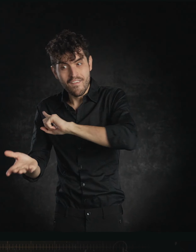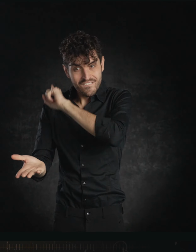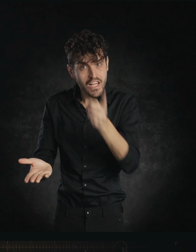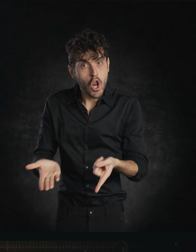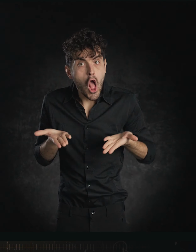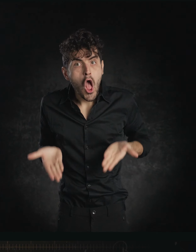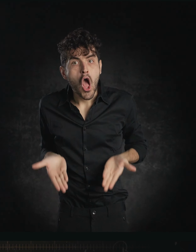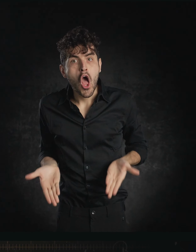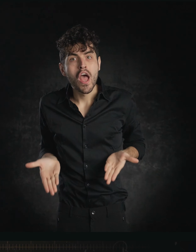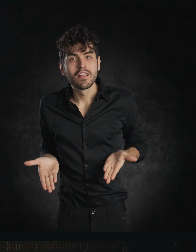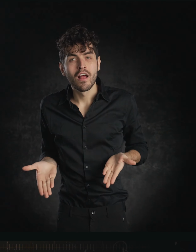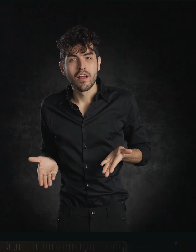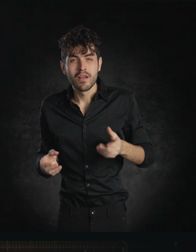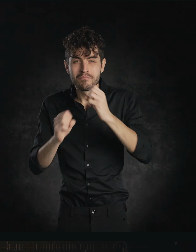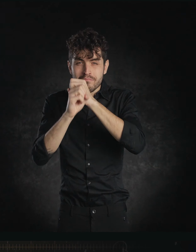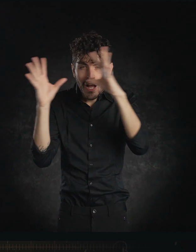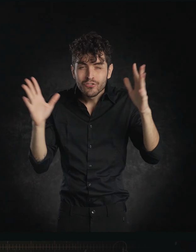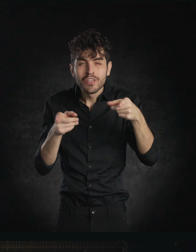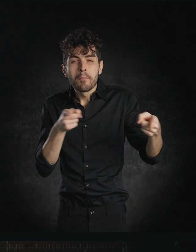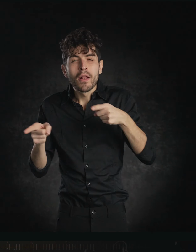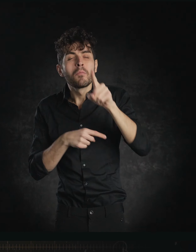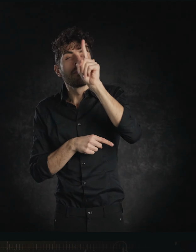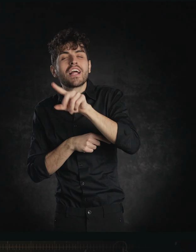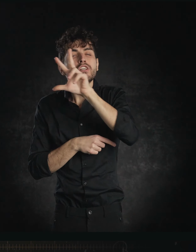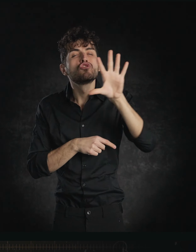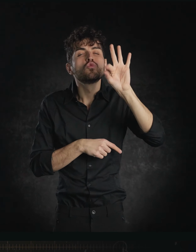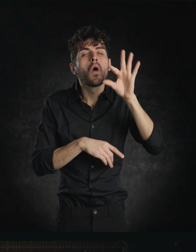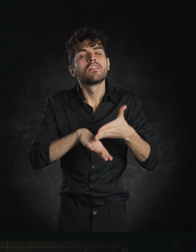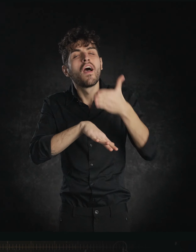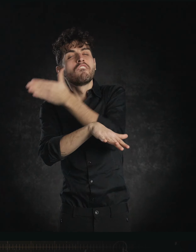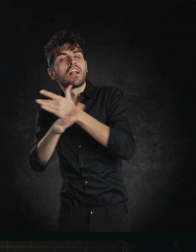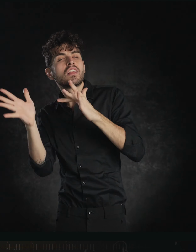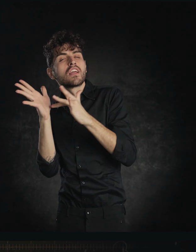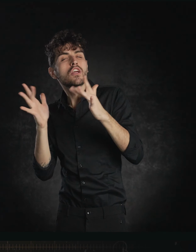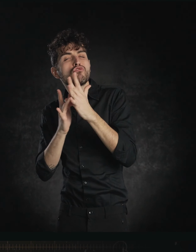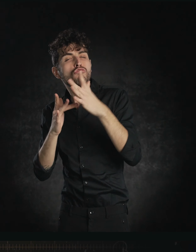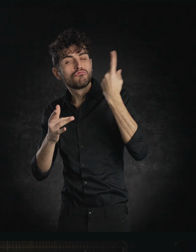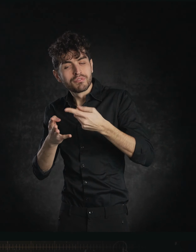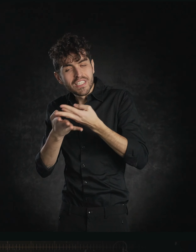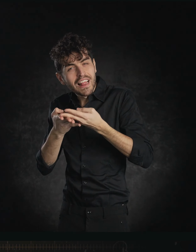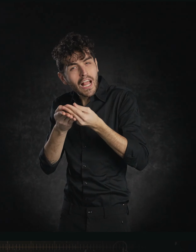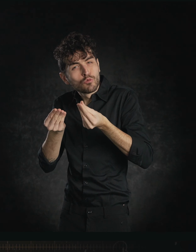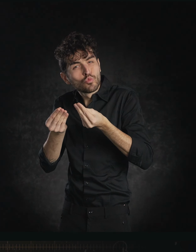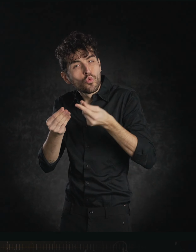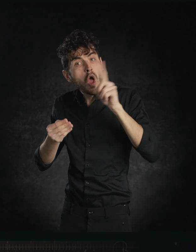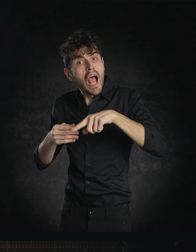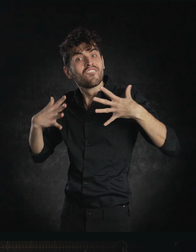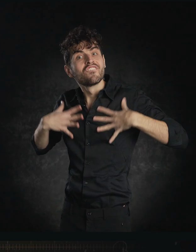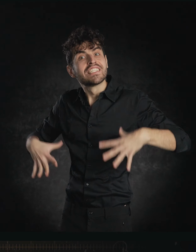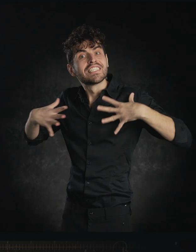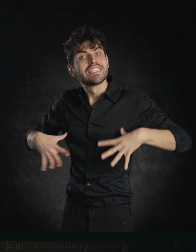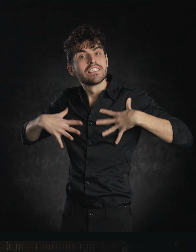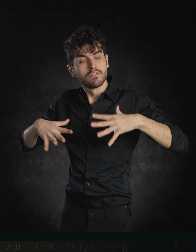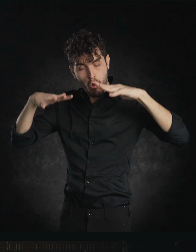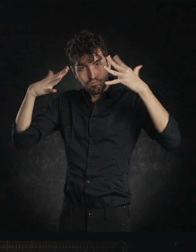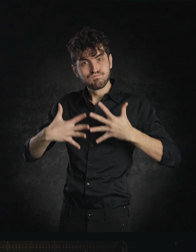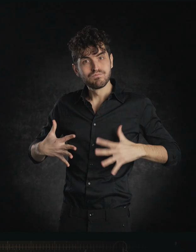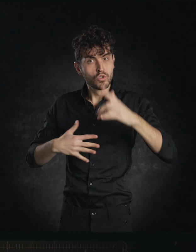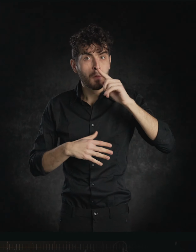risalgono. Siamo nel 1350 avanti Cristo e si sono conservate ancora in maniera